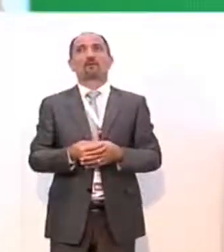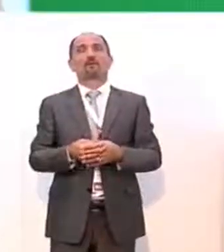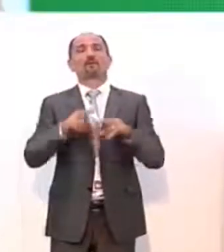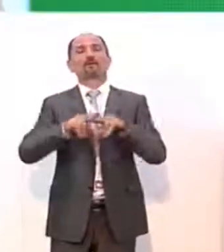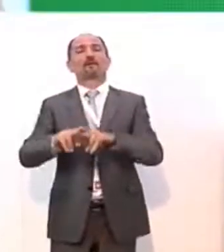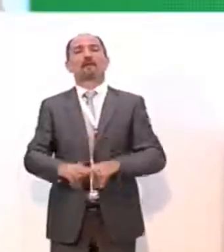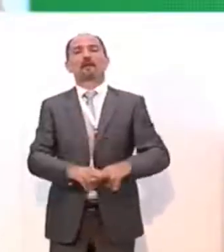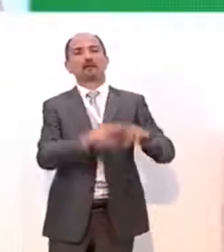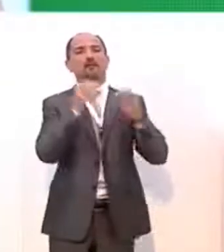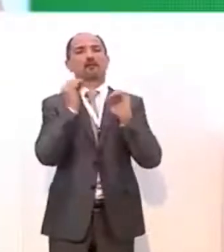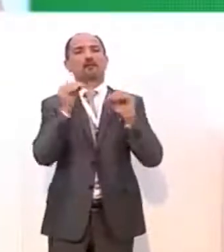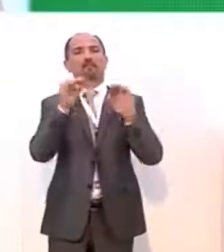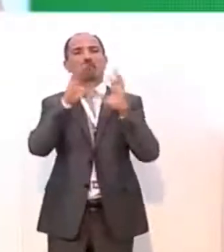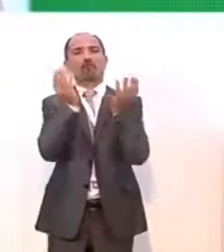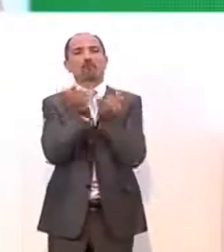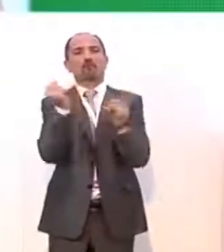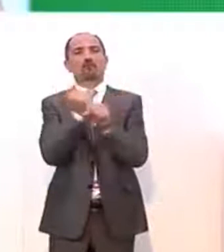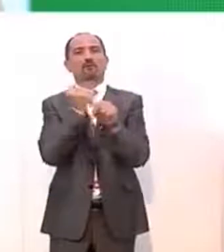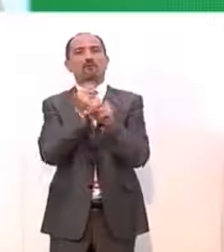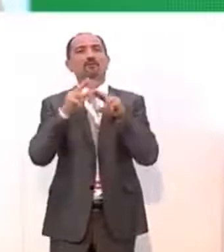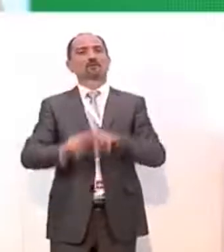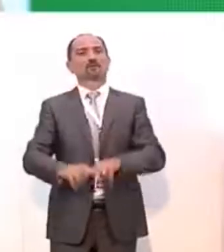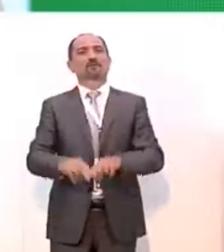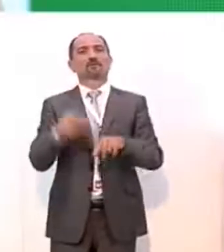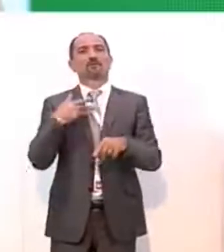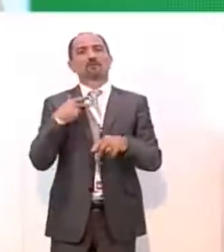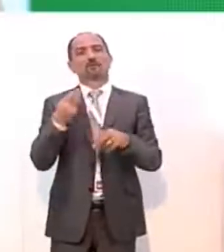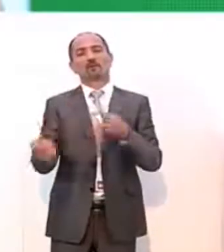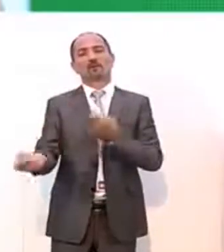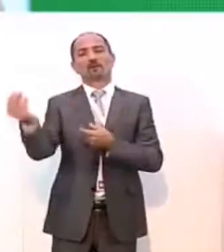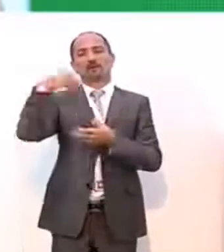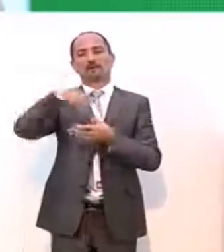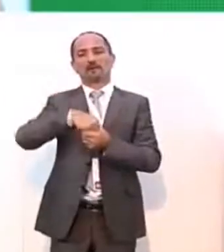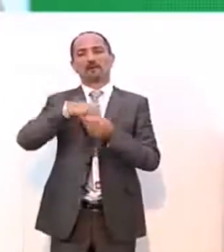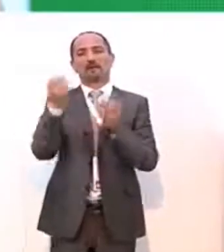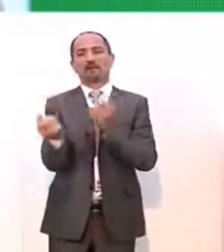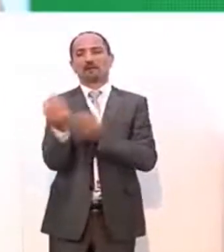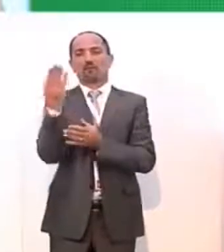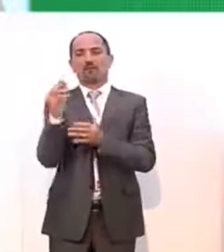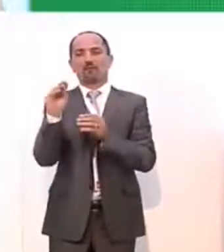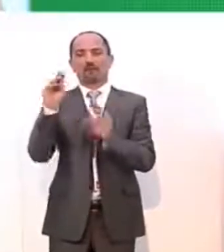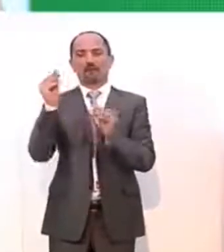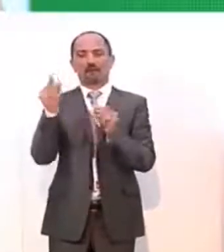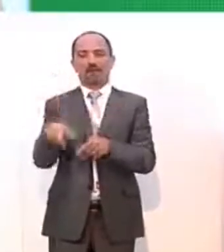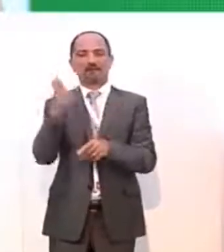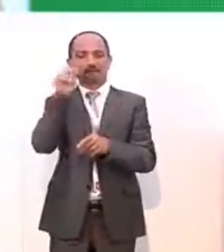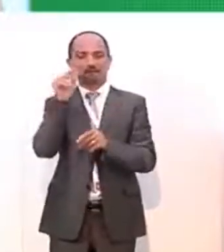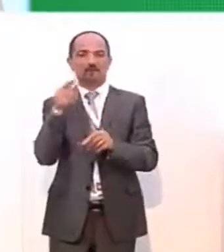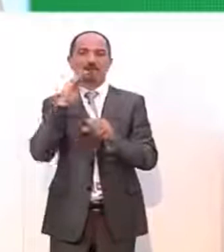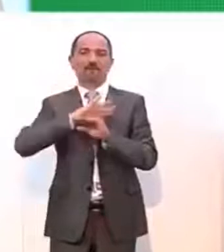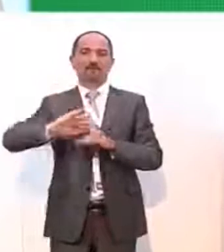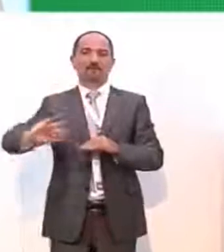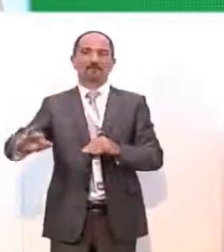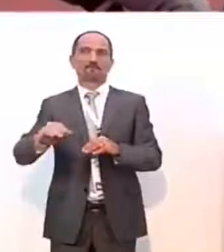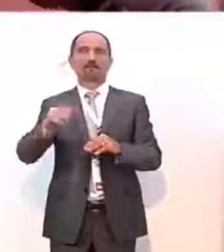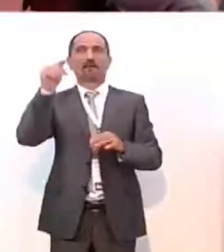nel mondo del lavoro quelle che già ci sono, dobbiamo far entrare le nuove ragazze che vengono abbondantemente escluse.